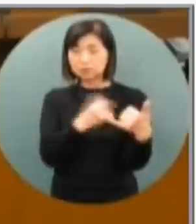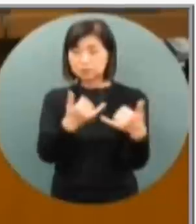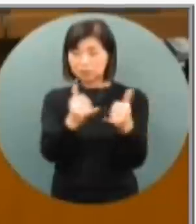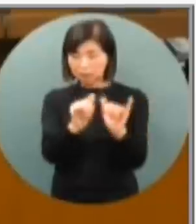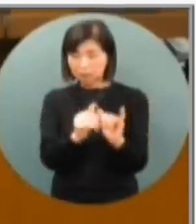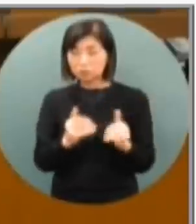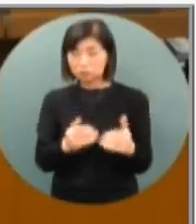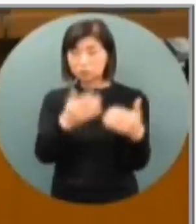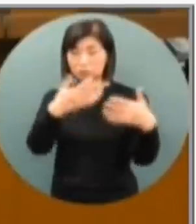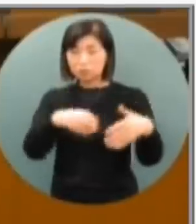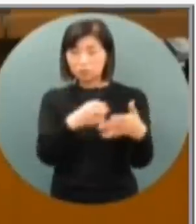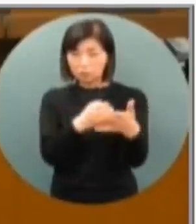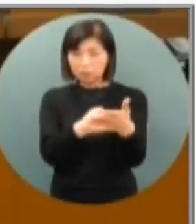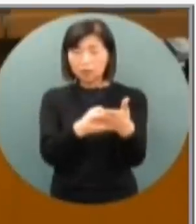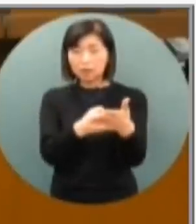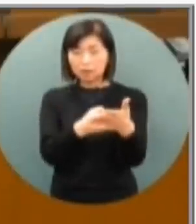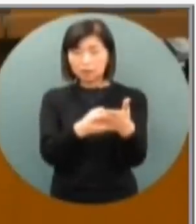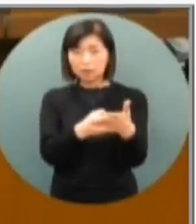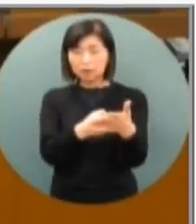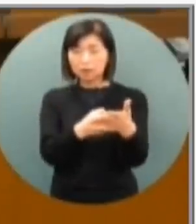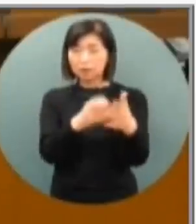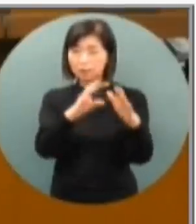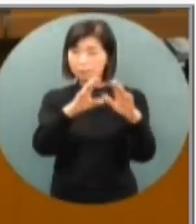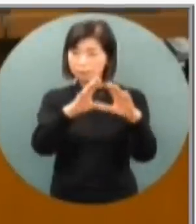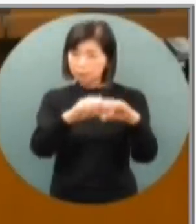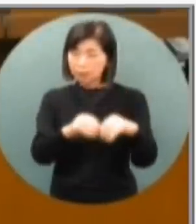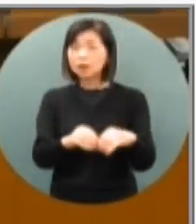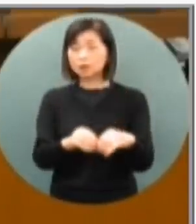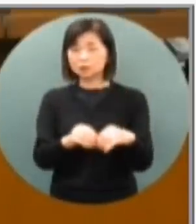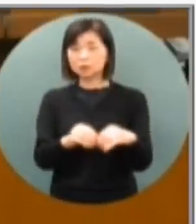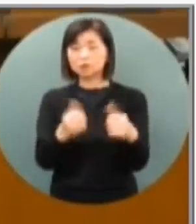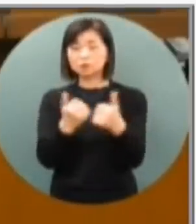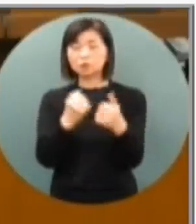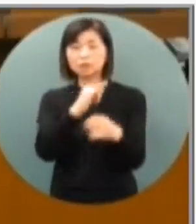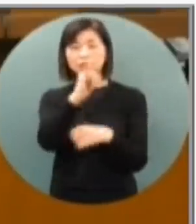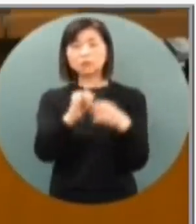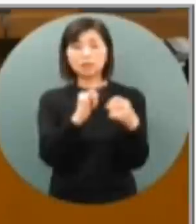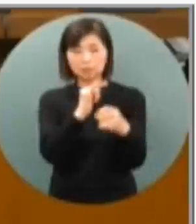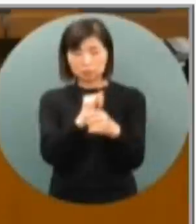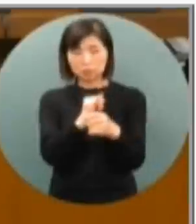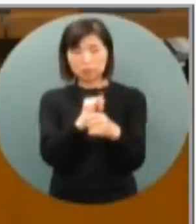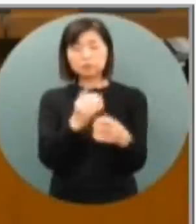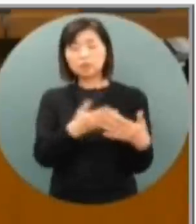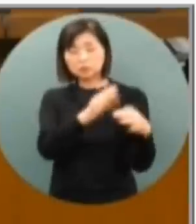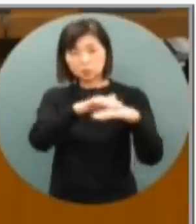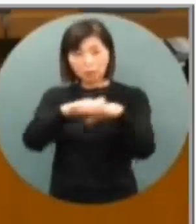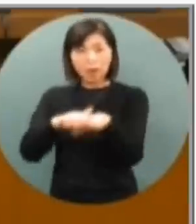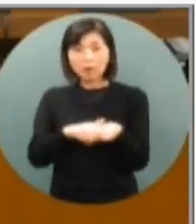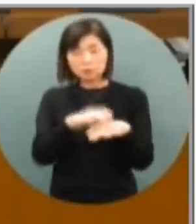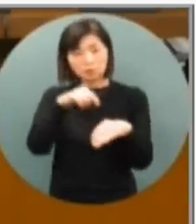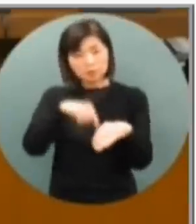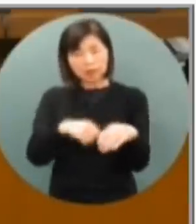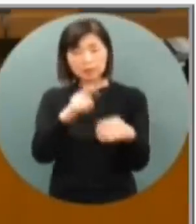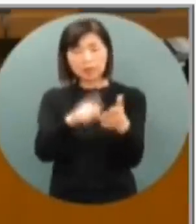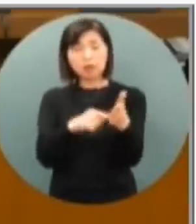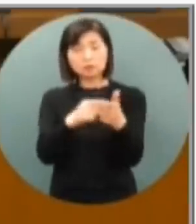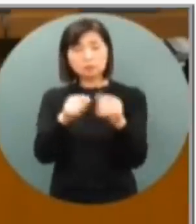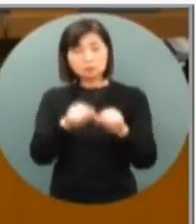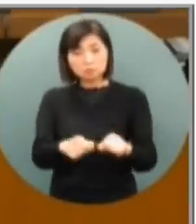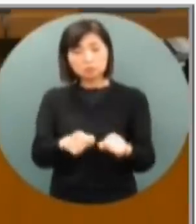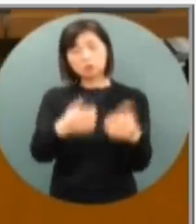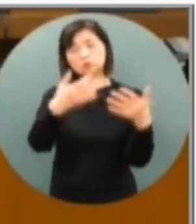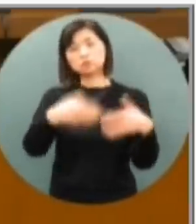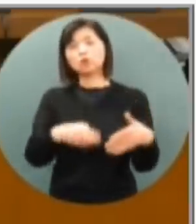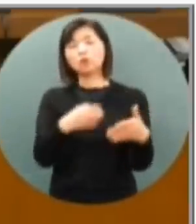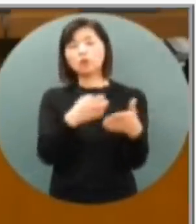で、その相談のネットワークで解消していくというのもこの条例の中で枠組みの中で作られたりしておりまして、まあ、いわば